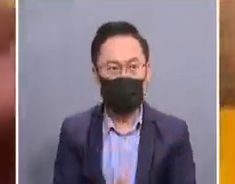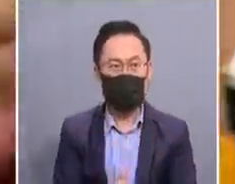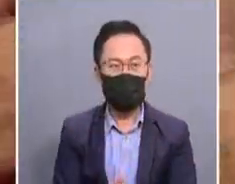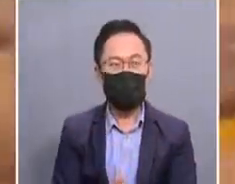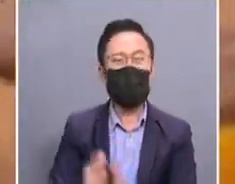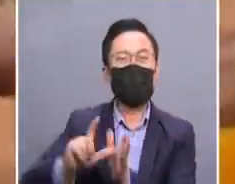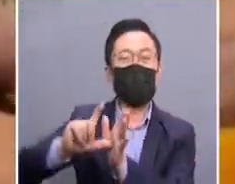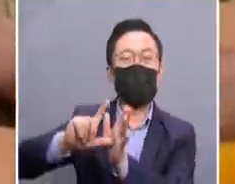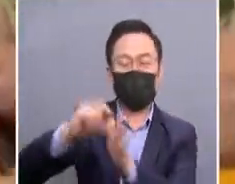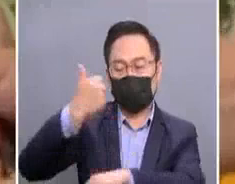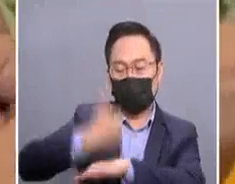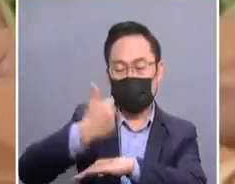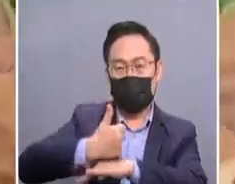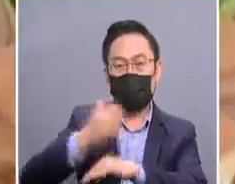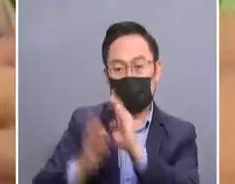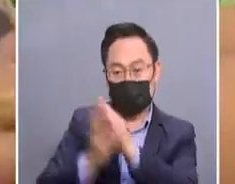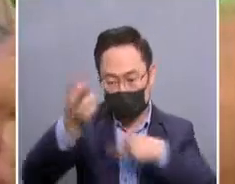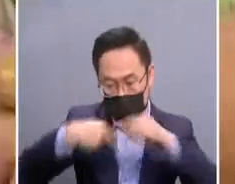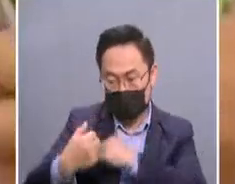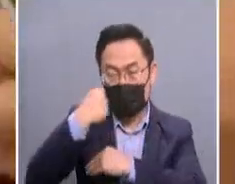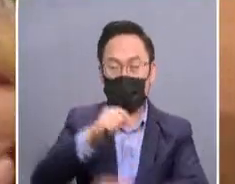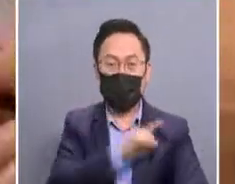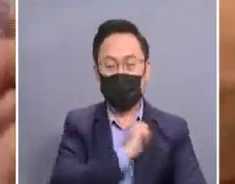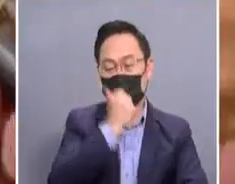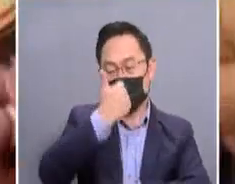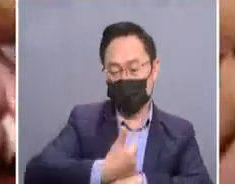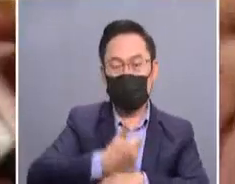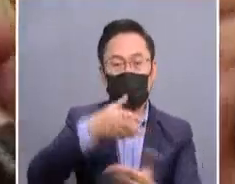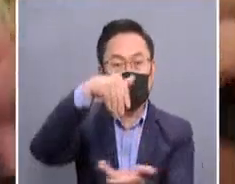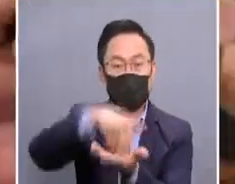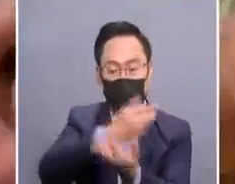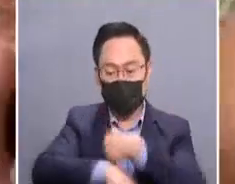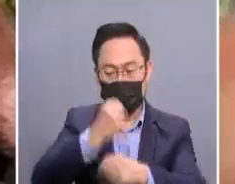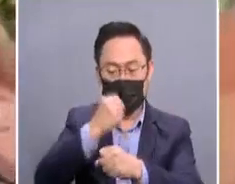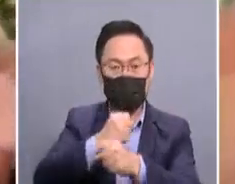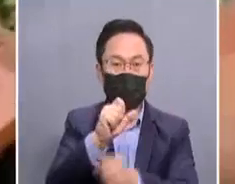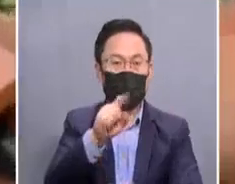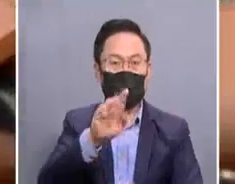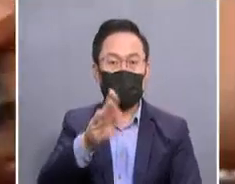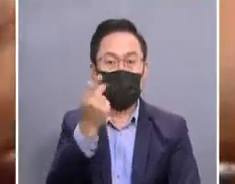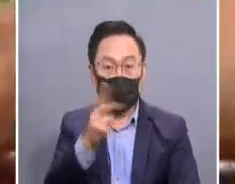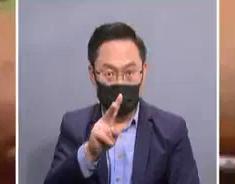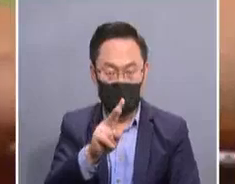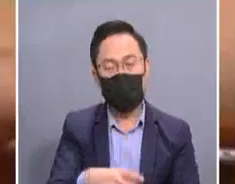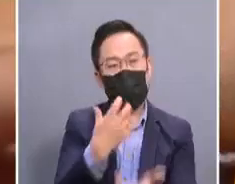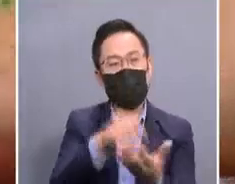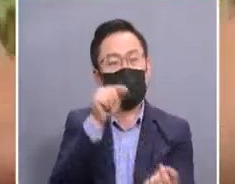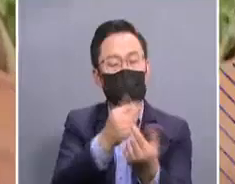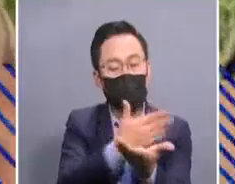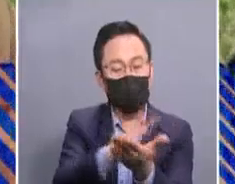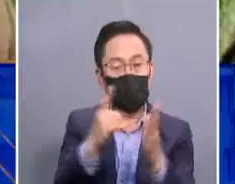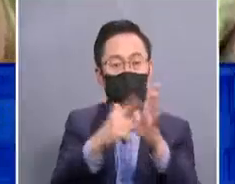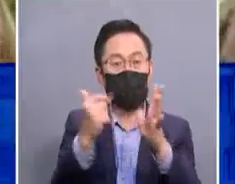นะคะเลขาธิการสภาความมั่นคงแห่งชาติในฐานะผอ.สปก.สบค.นะคะก็บอกถึงเรื่องของการจัดสรรวัคซีนในพื้นที่ก